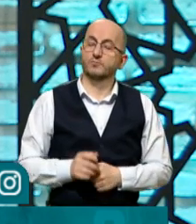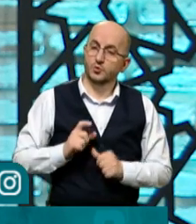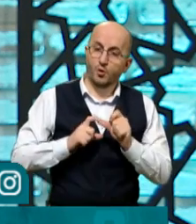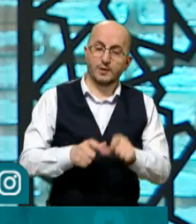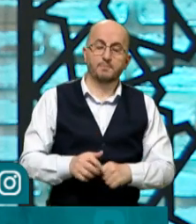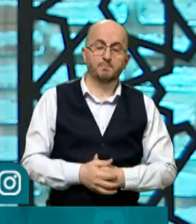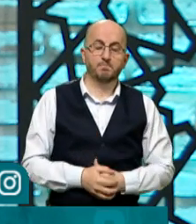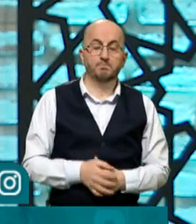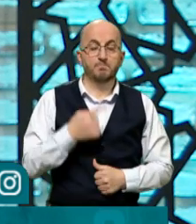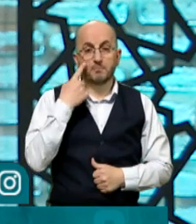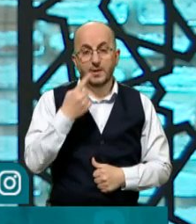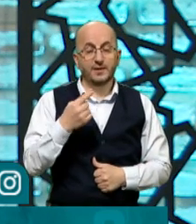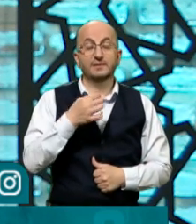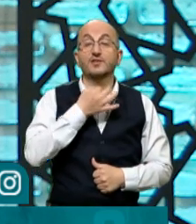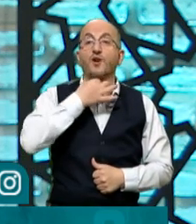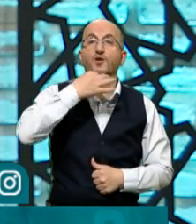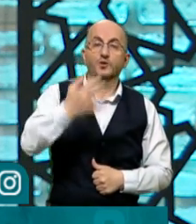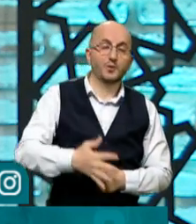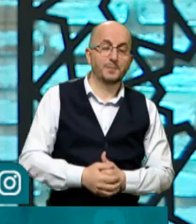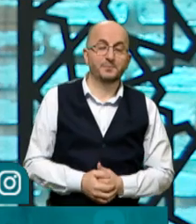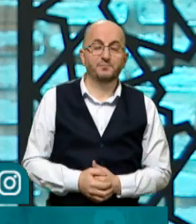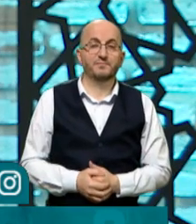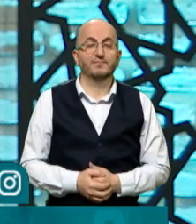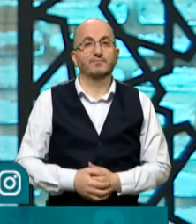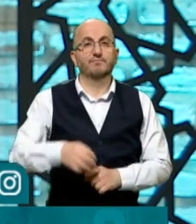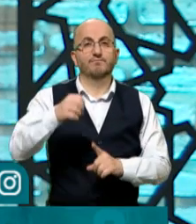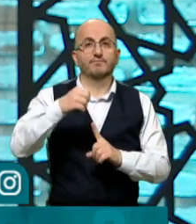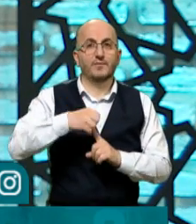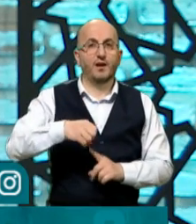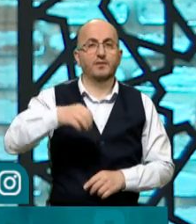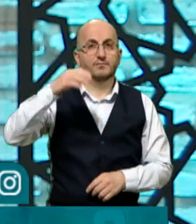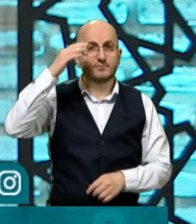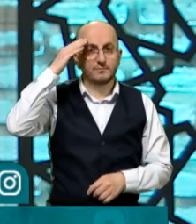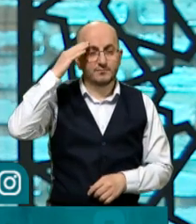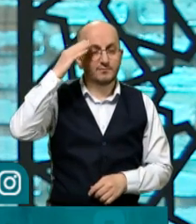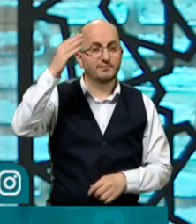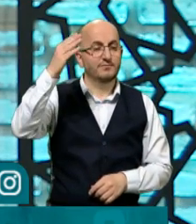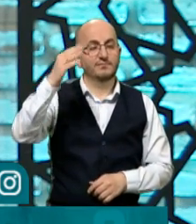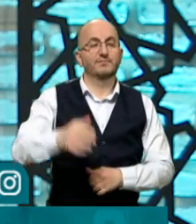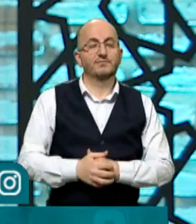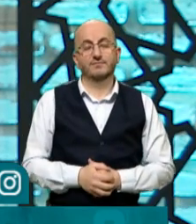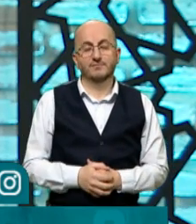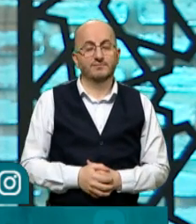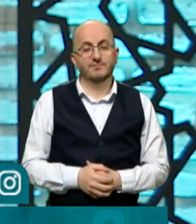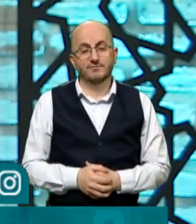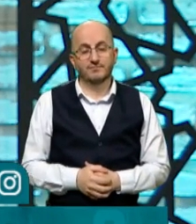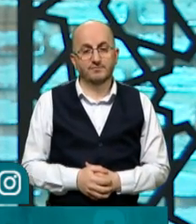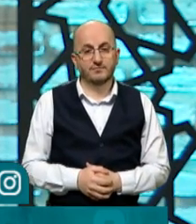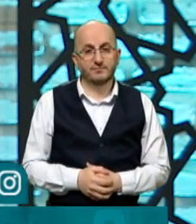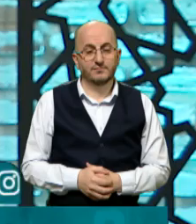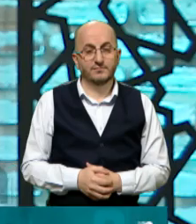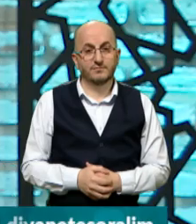bunu inşallah. Bakalım Ali teşekkür Bey. Ediyorum. Biz teşekkür ederiz Nevşehir'e, Ürgüp'e, Ayvalık köyüne selam olsun. Allah'a emanet